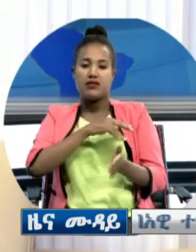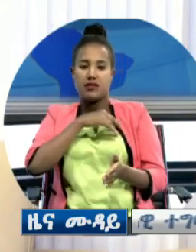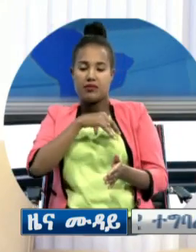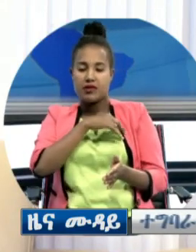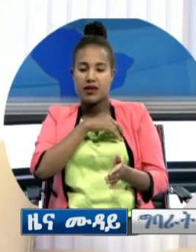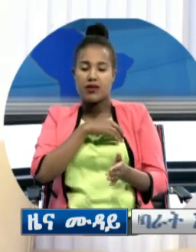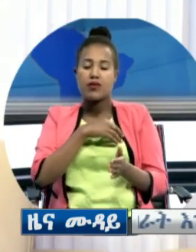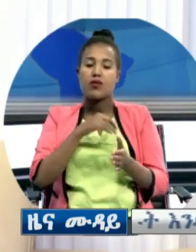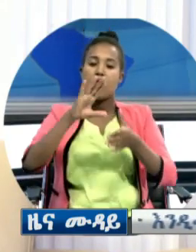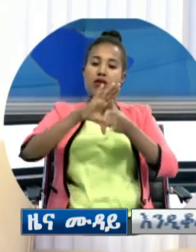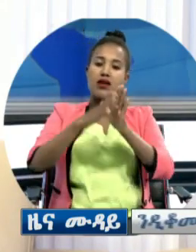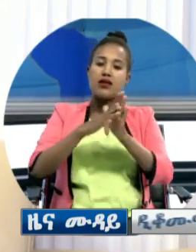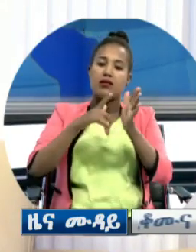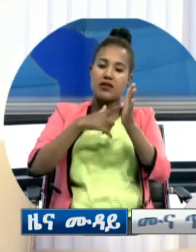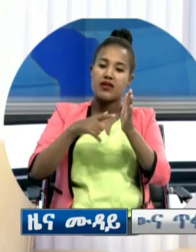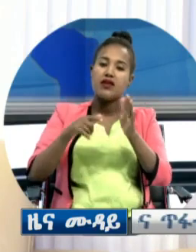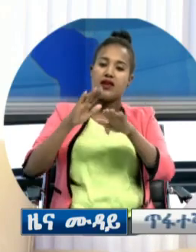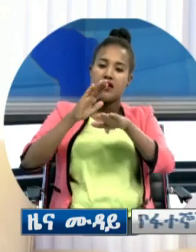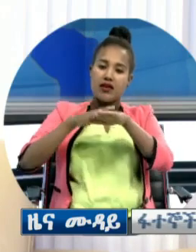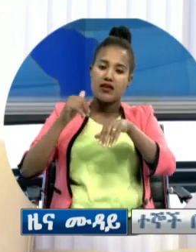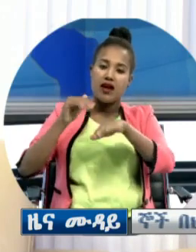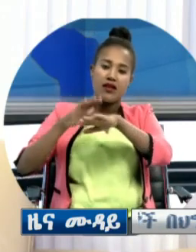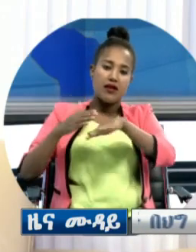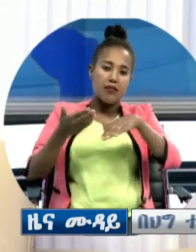ጎንደርን የሚገልጽ እንግዳ ተቀባይነት፣